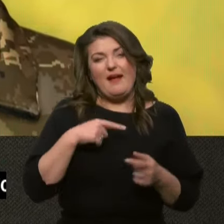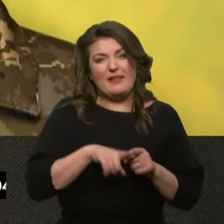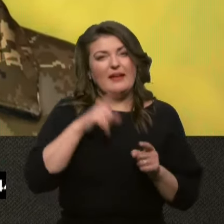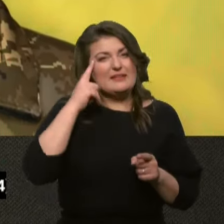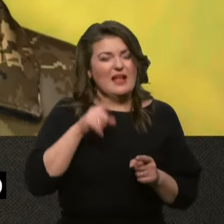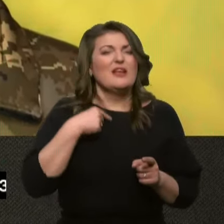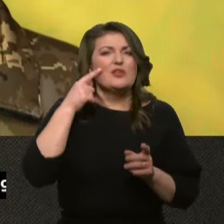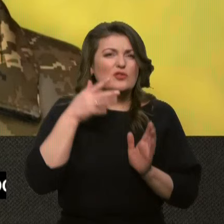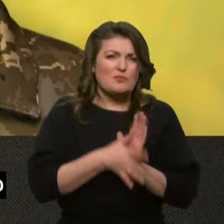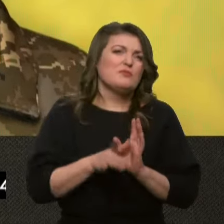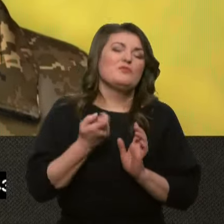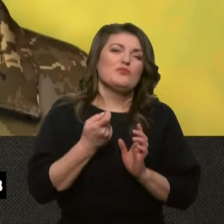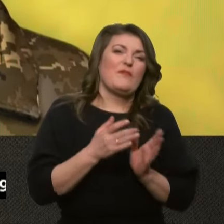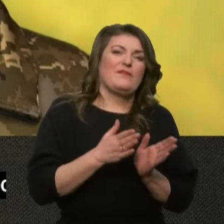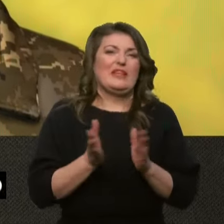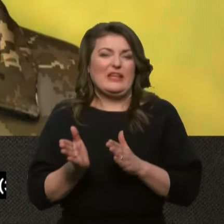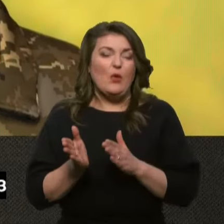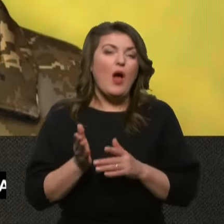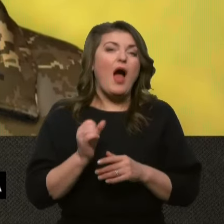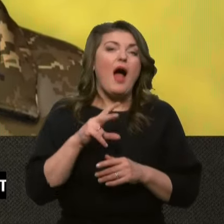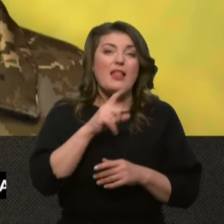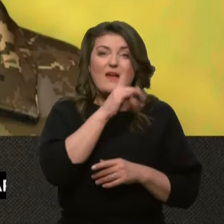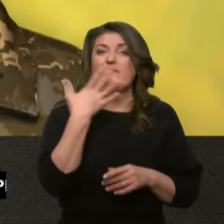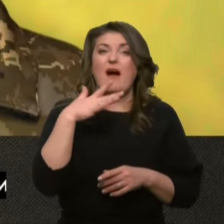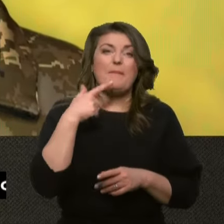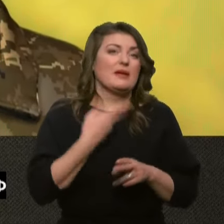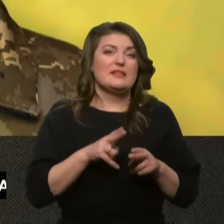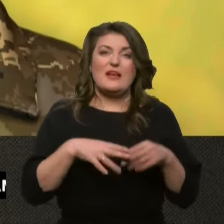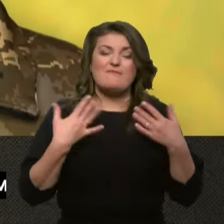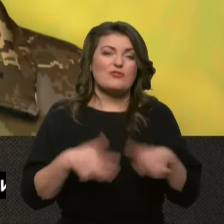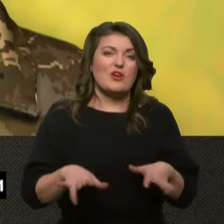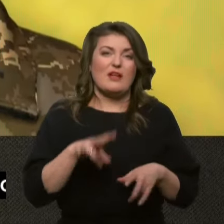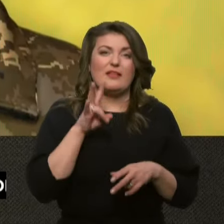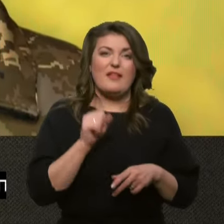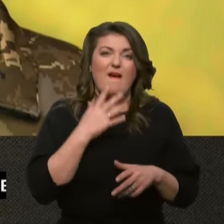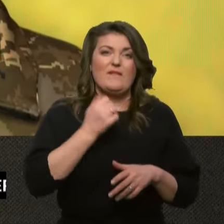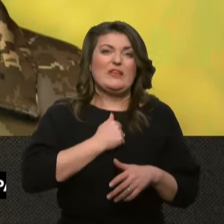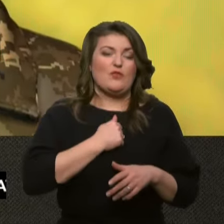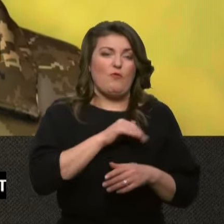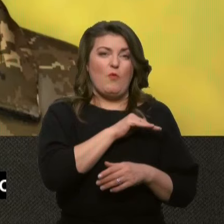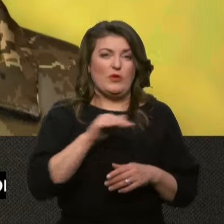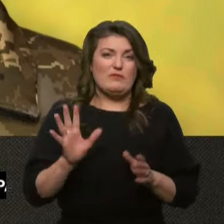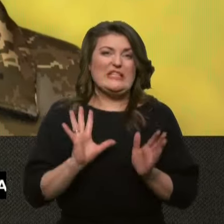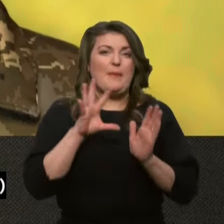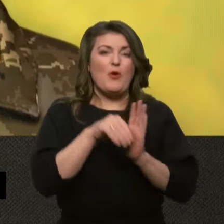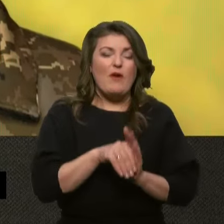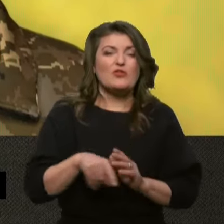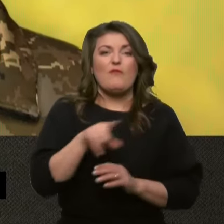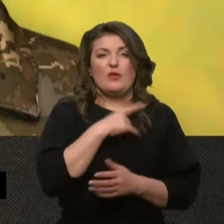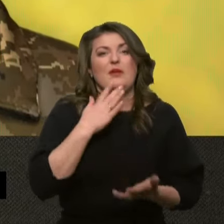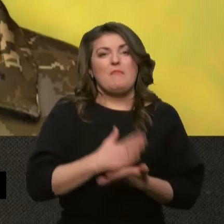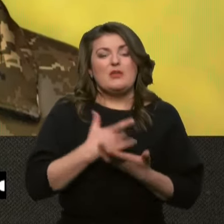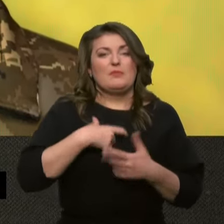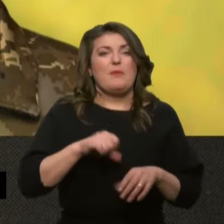ну, я зрозуміло, це може трішки відхилюся в сторону, але в Америці це вже на військовому рівні запроваджено, ну, вони собі